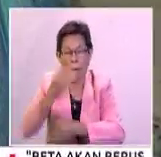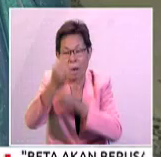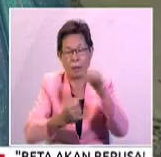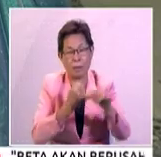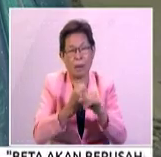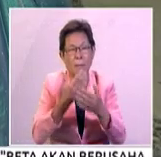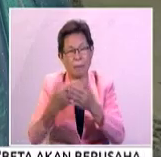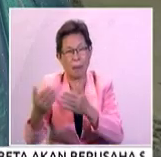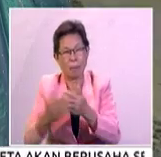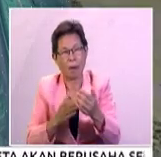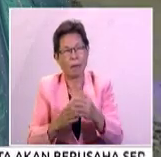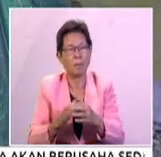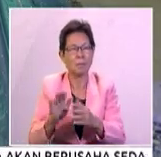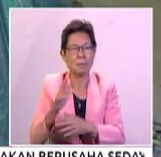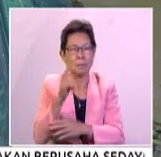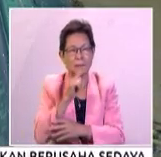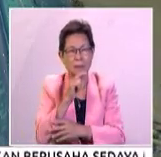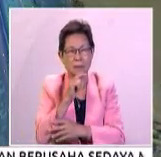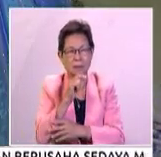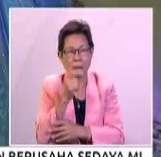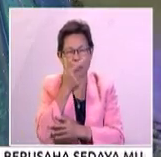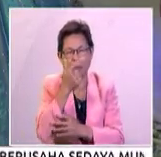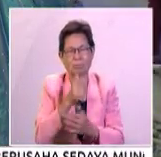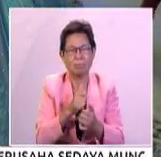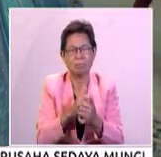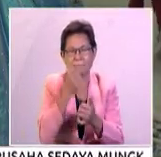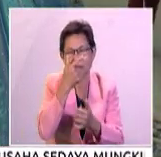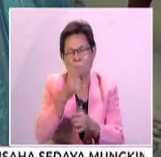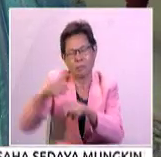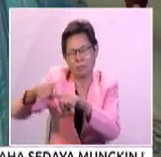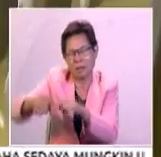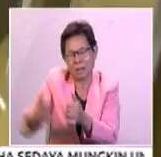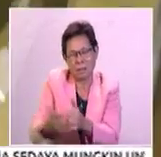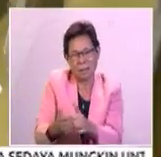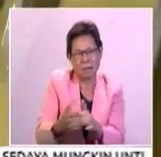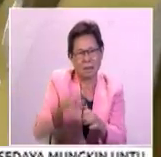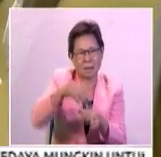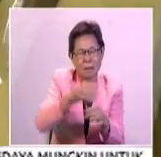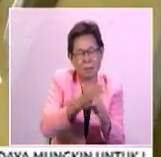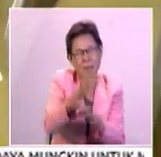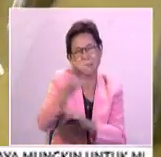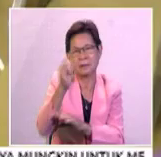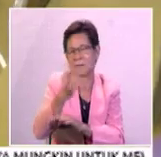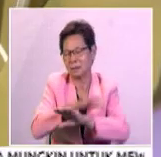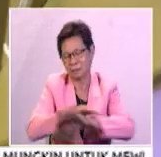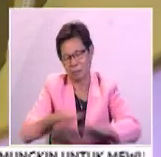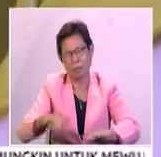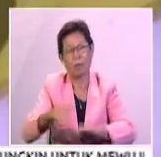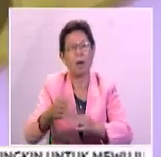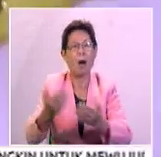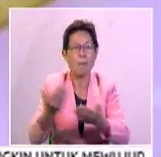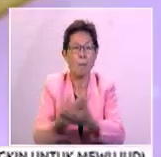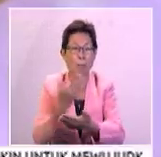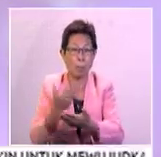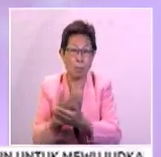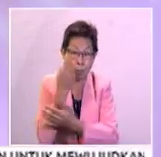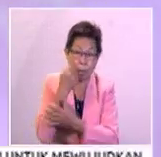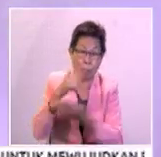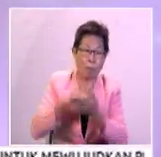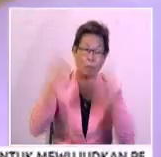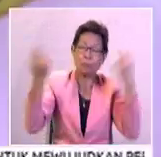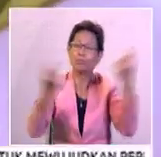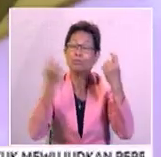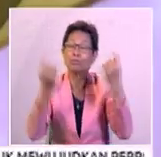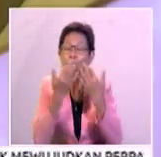Syah maupun Awal tidak mahu terlalu mengikat anak kesayangan mereka ini dengan sesuatu bidang sahaja. mereka yang baru-baru ini menyambut